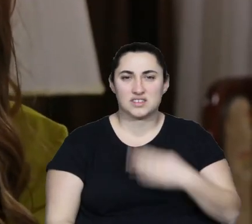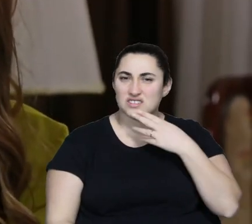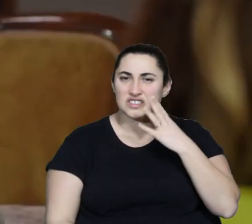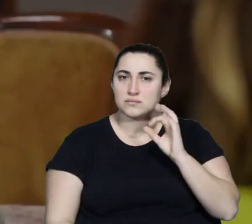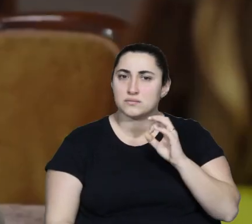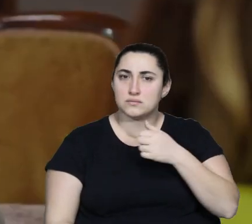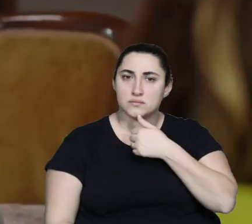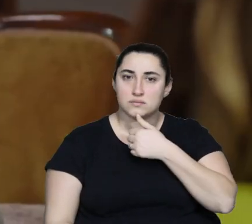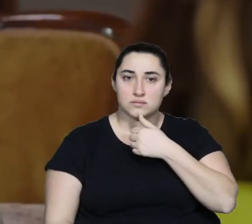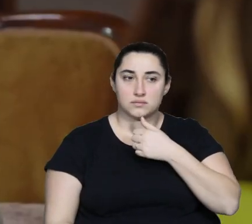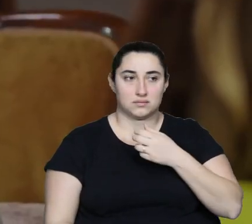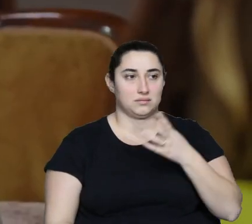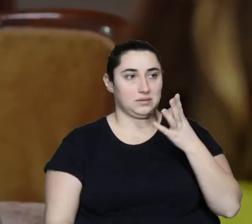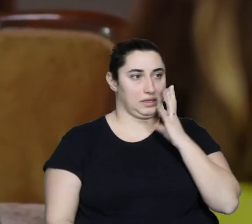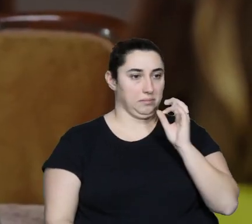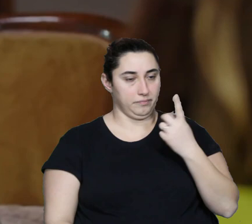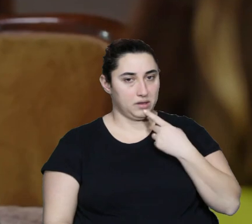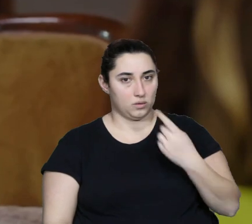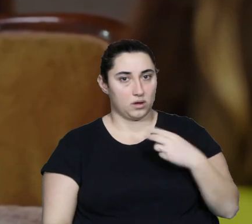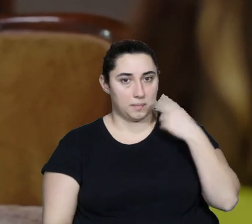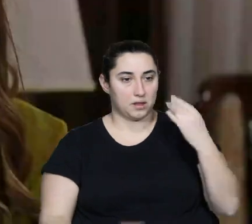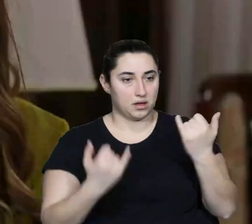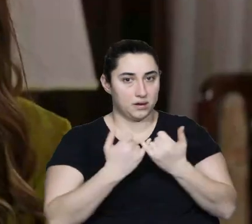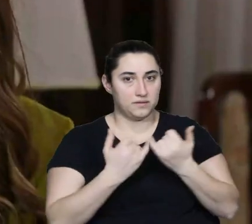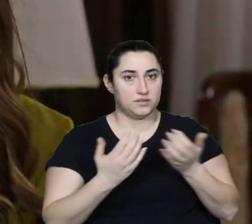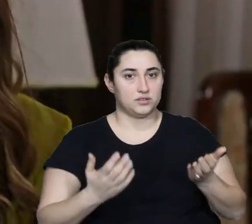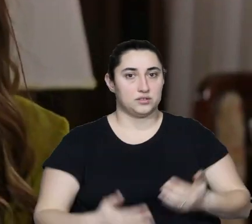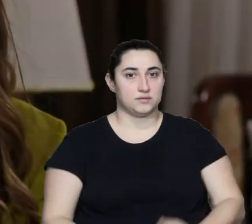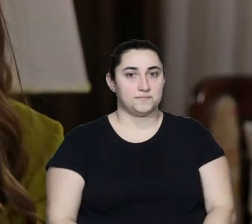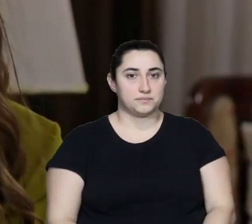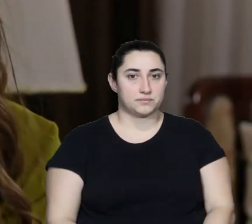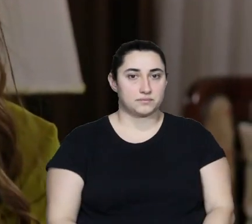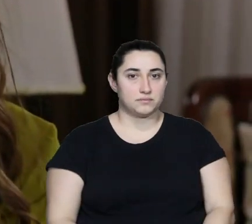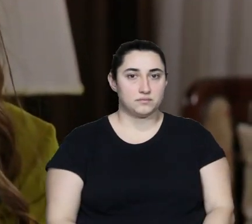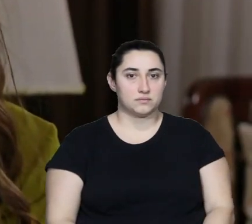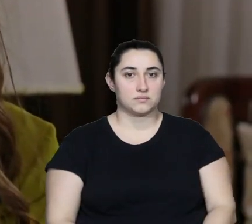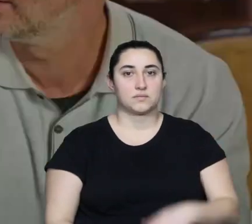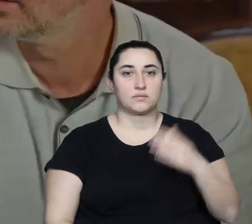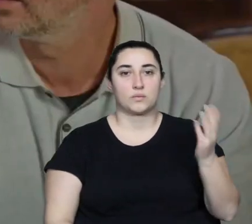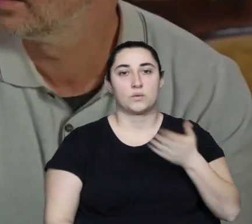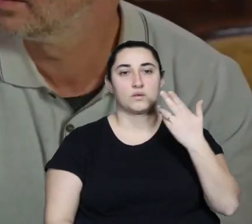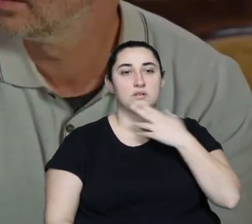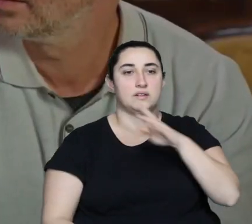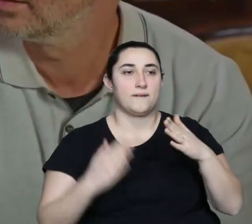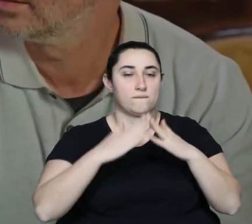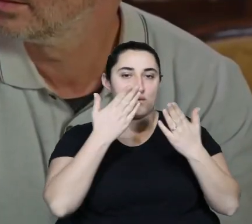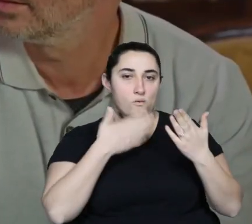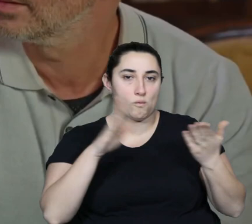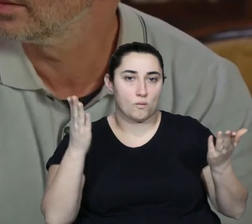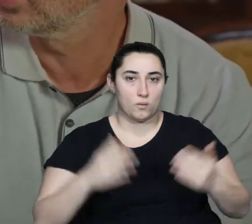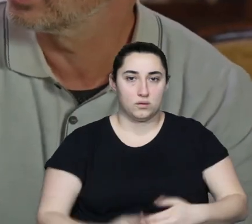Hangi kızlar baba? Ne demek hangi kızlar yavrum? Ablan, kardeşlerin. Oho, kızlar evde yok